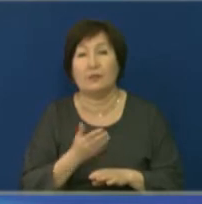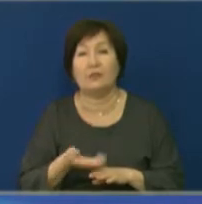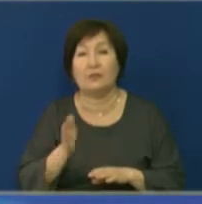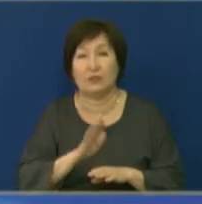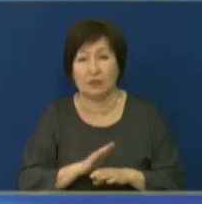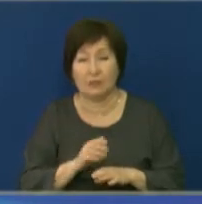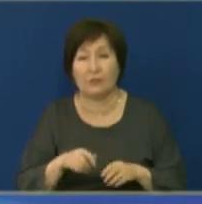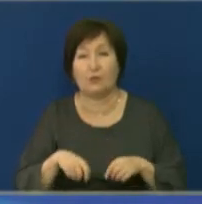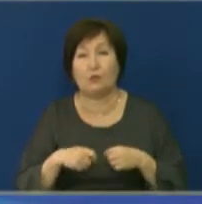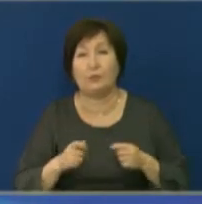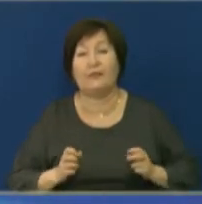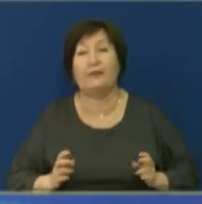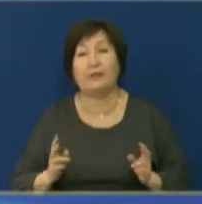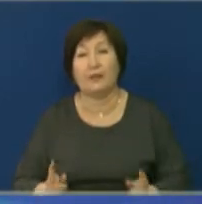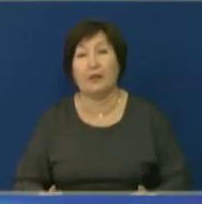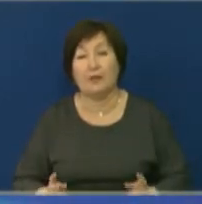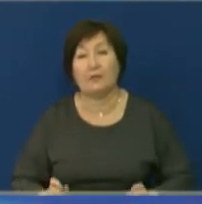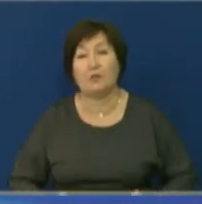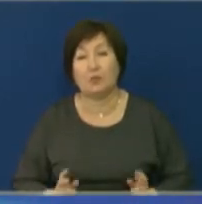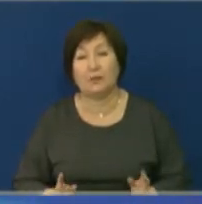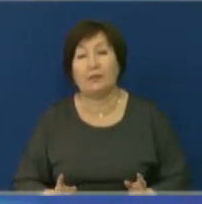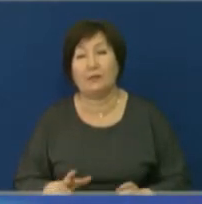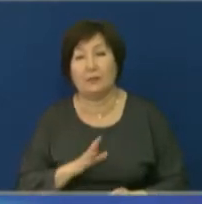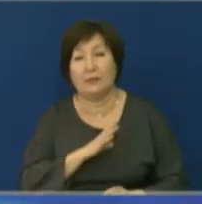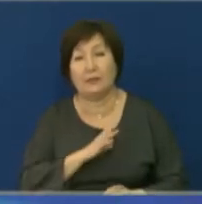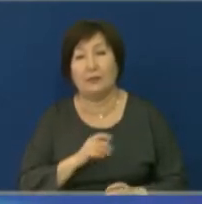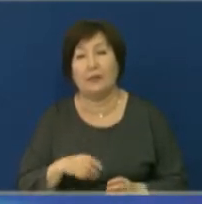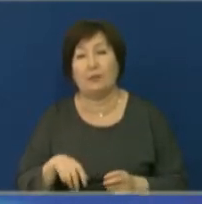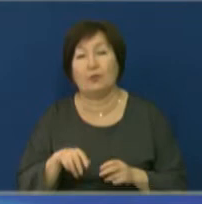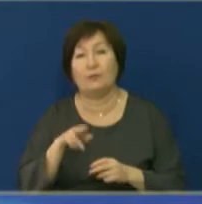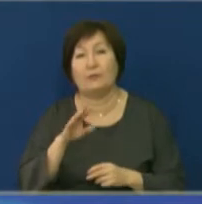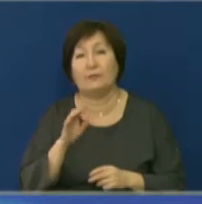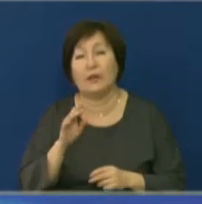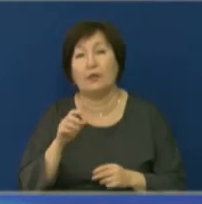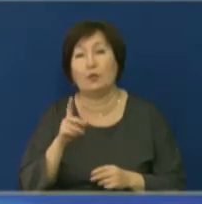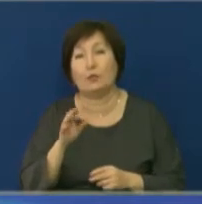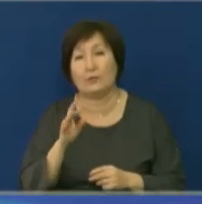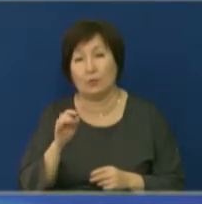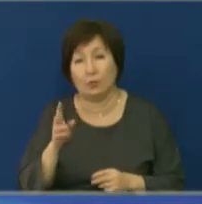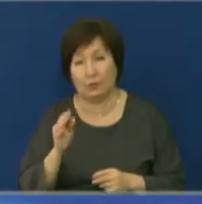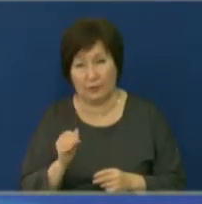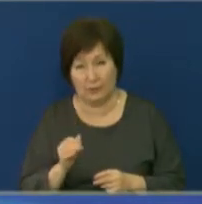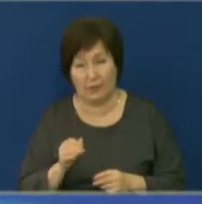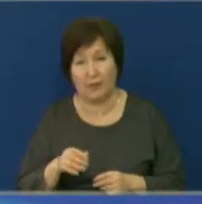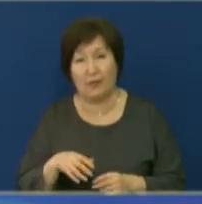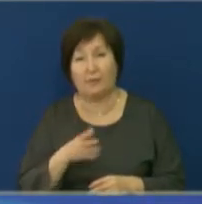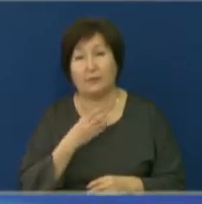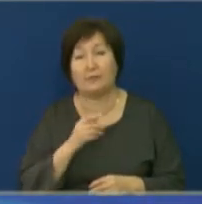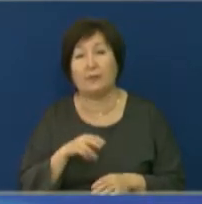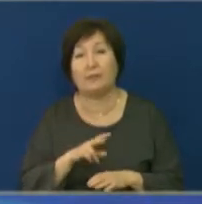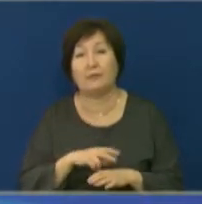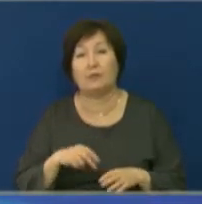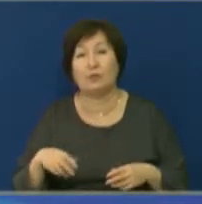также хищения бюджетных средств. Об этом в ходе встречи представителями общественности города Семей рассказали представители